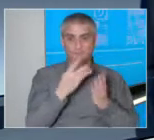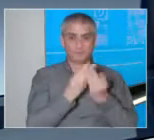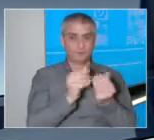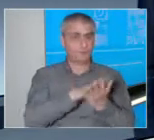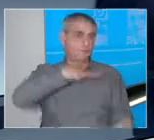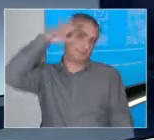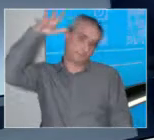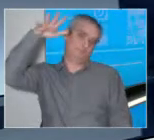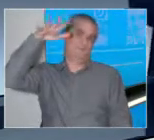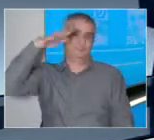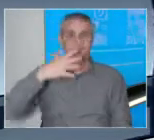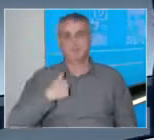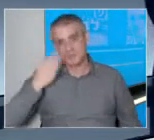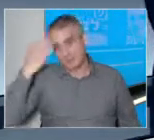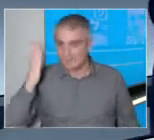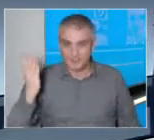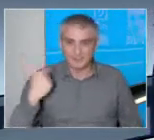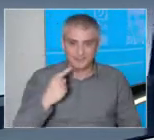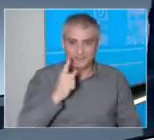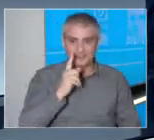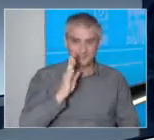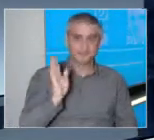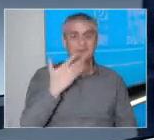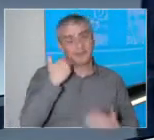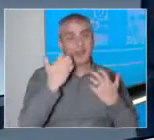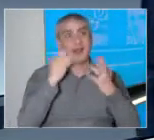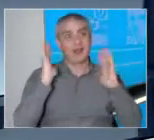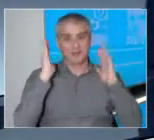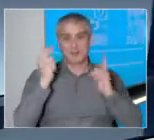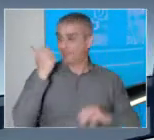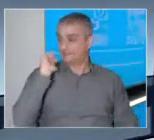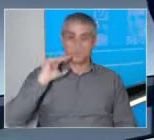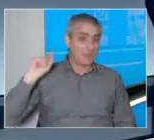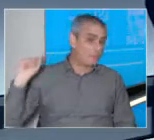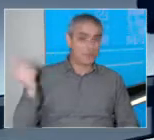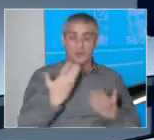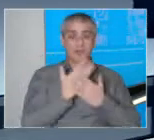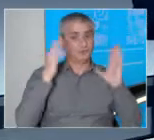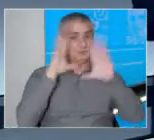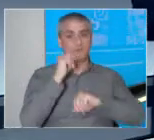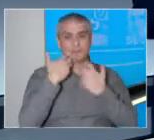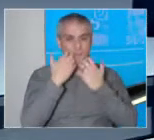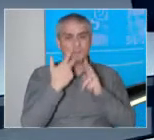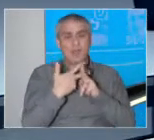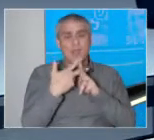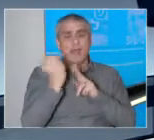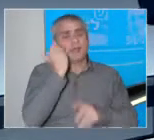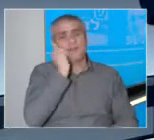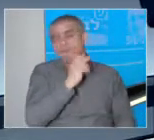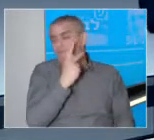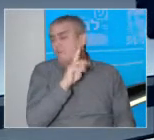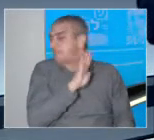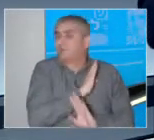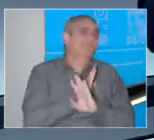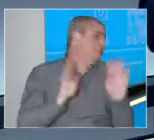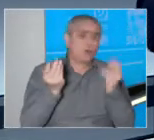חומר... אני לא מכיר את זה, אבל אני יודע דבר אחד. אחרי שאתמול בכל המהדורות בערב הם מספרים שרק את הטלפון של פילבר